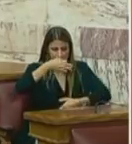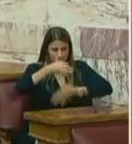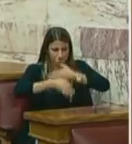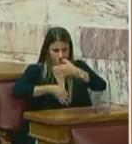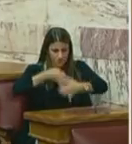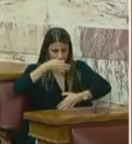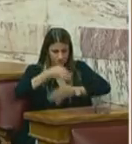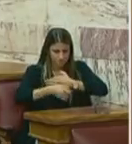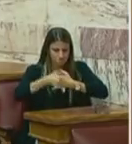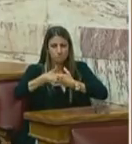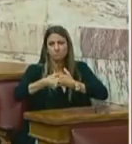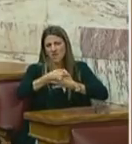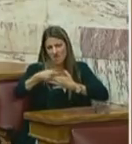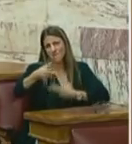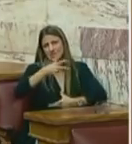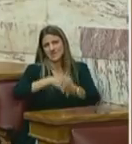που συζητάμε σήμερα.